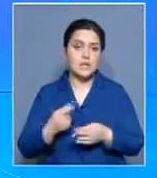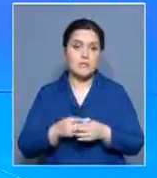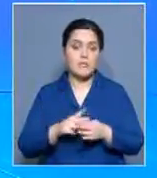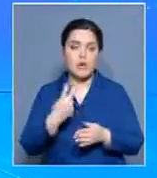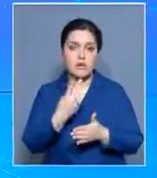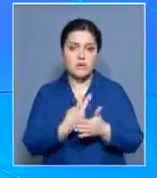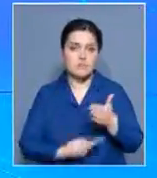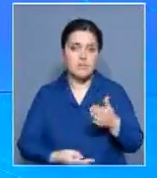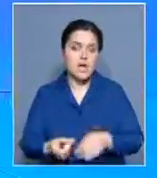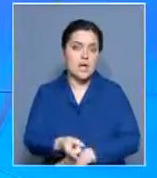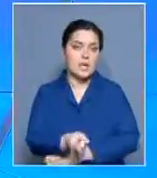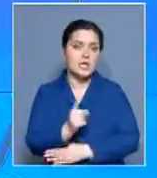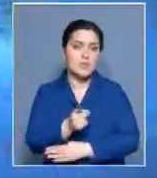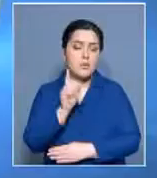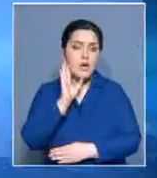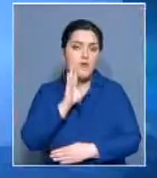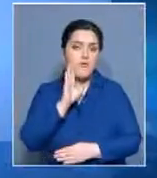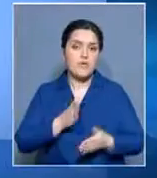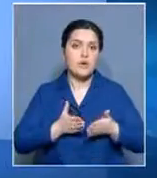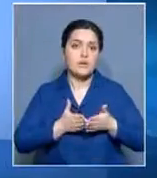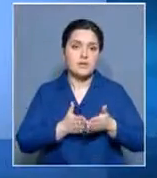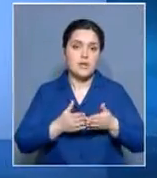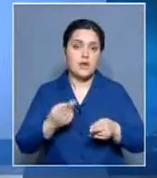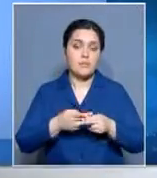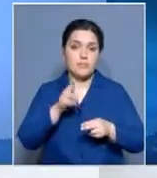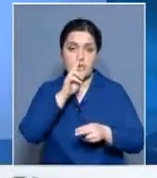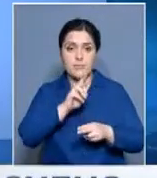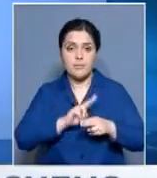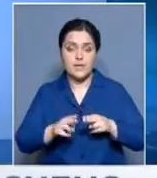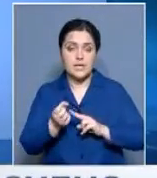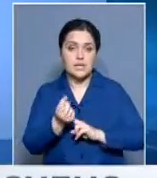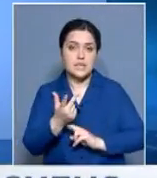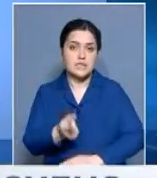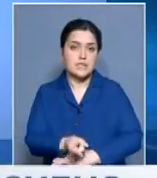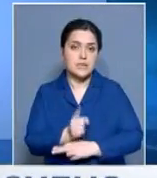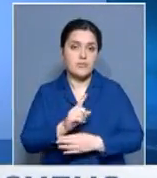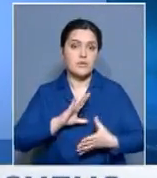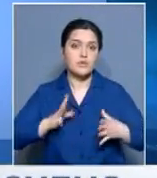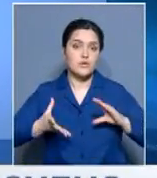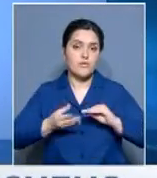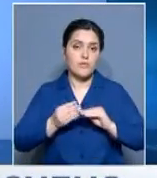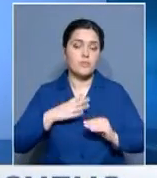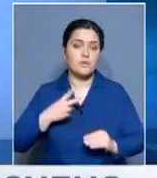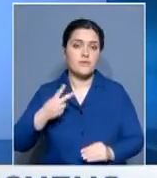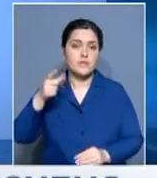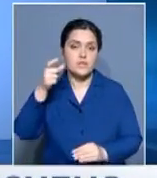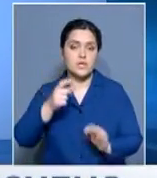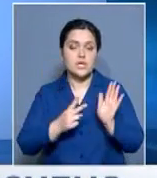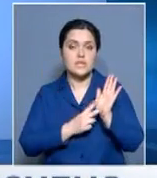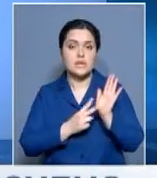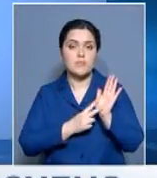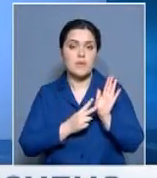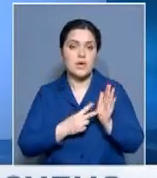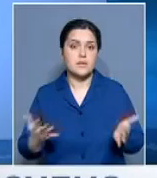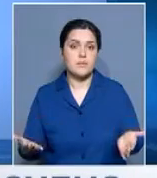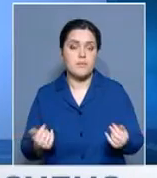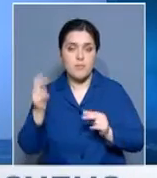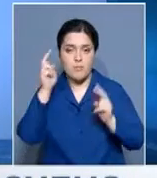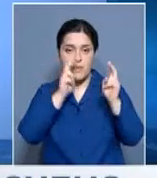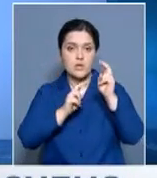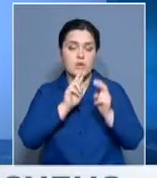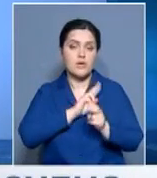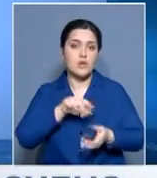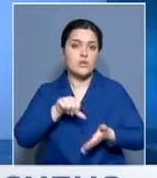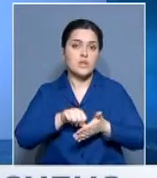затонуло рыболовное судно. Как передает агентство Синхуа, пропали 13 рыбаков. Всего на судне находились 20 человек, 7 спасены.